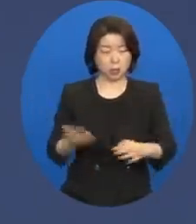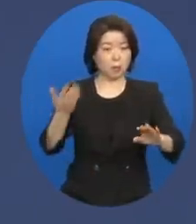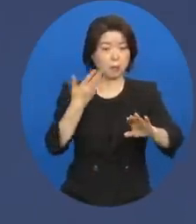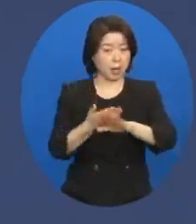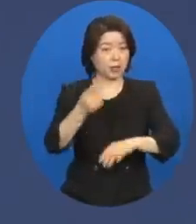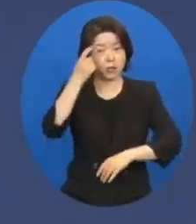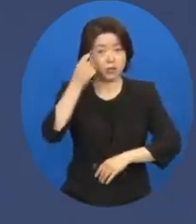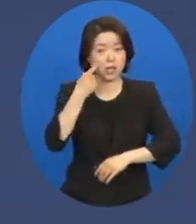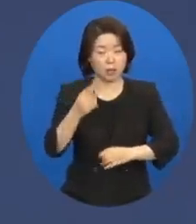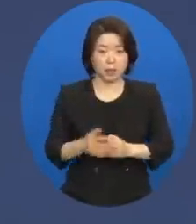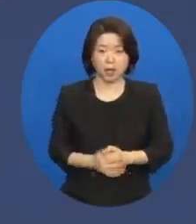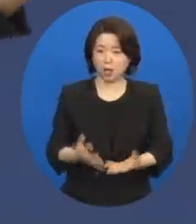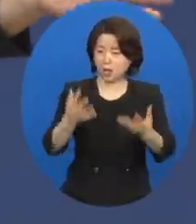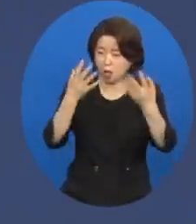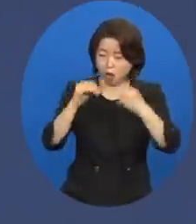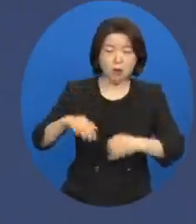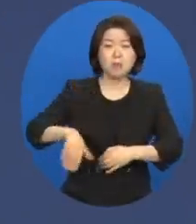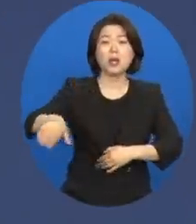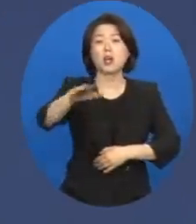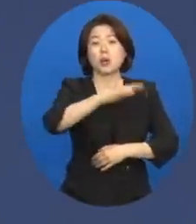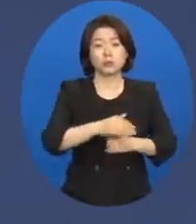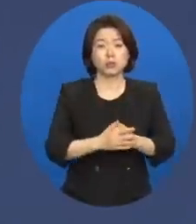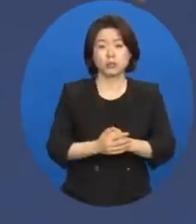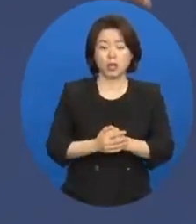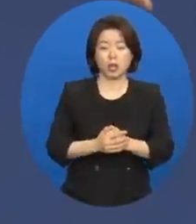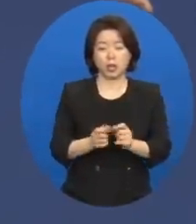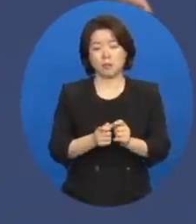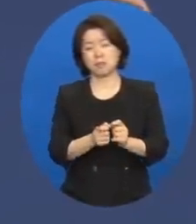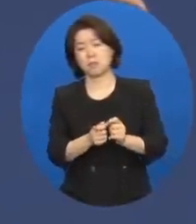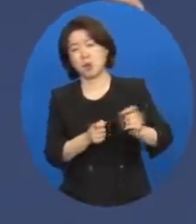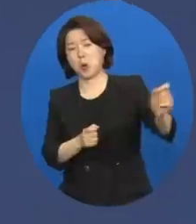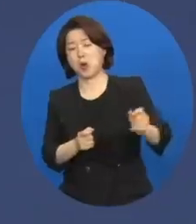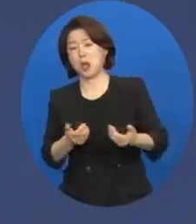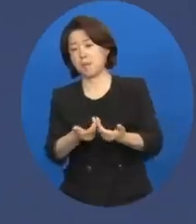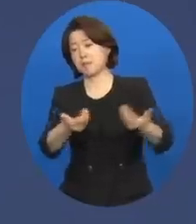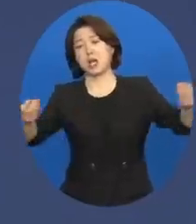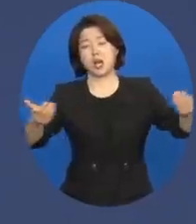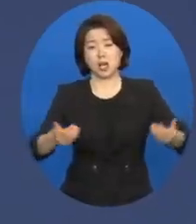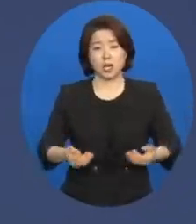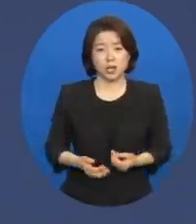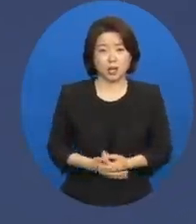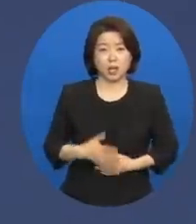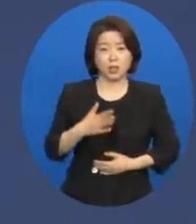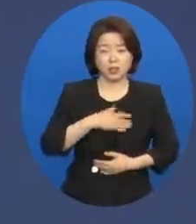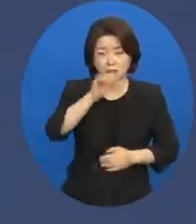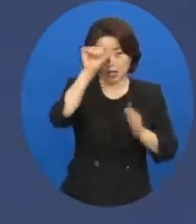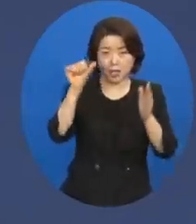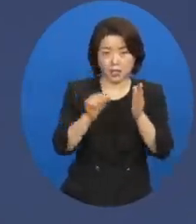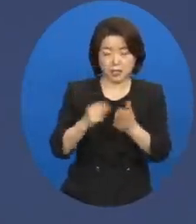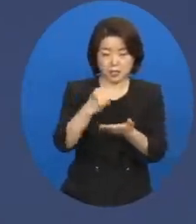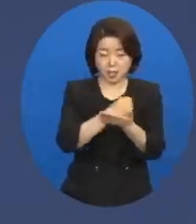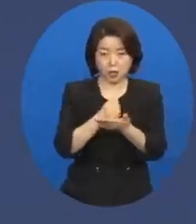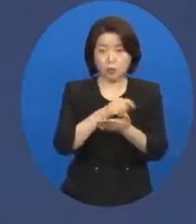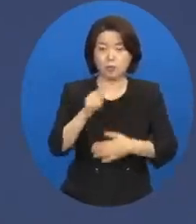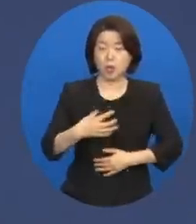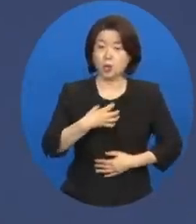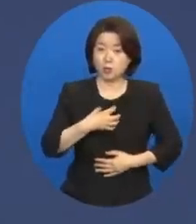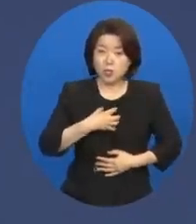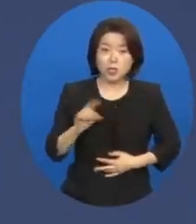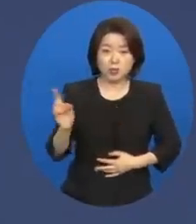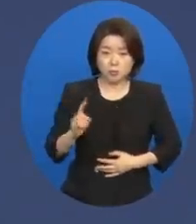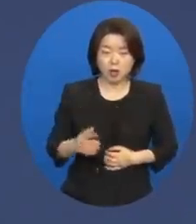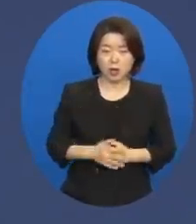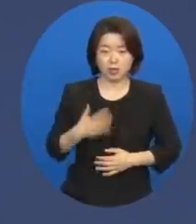돼요. 얼마나 우리가 멀리 떠난 존재였는가. 내 인생의 운명, 내 위기는